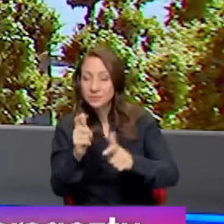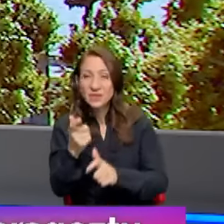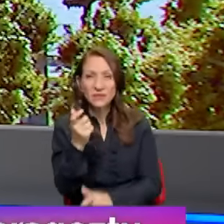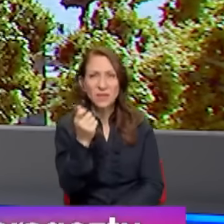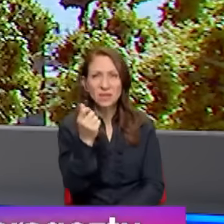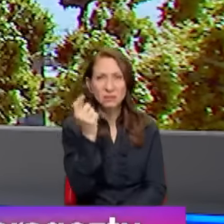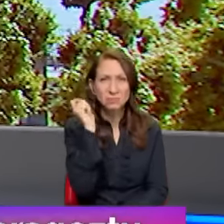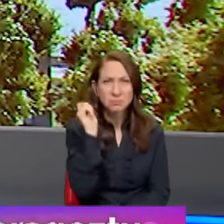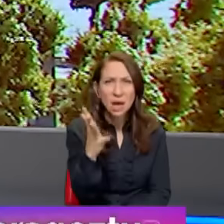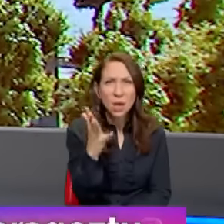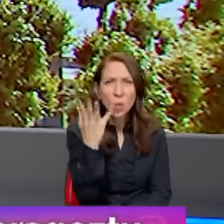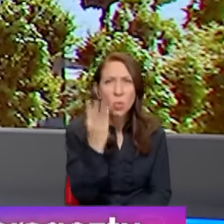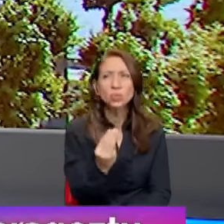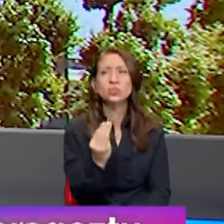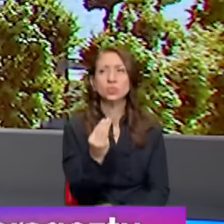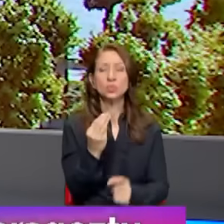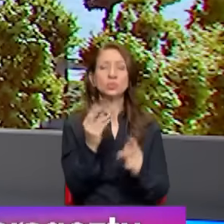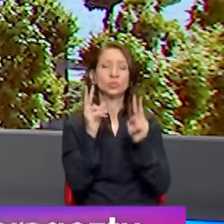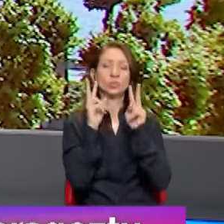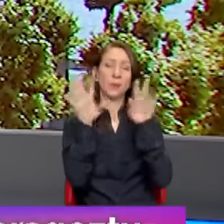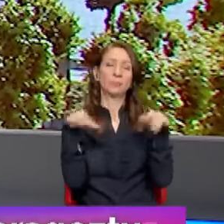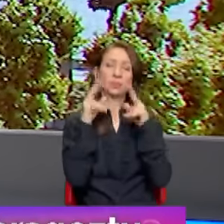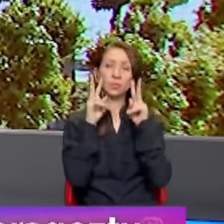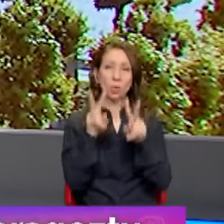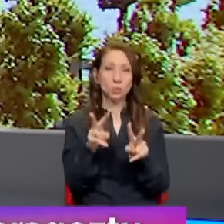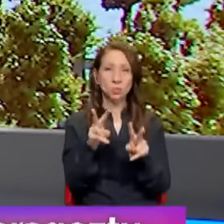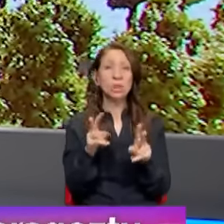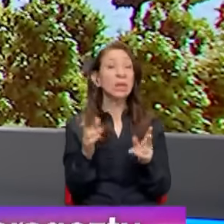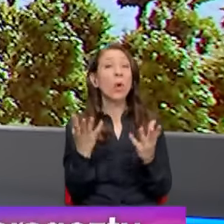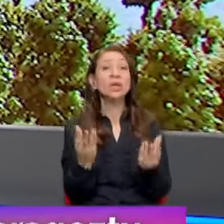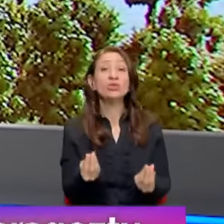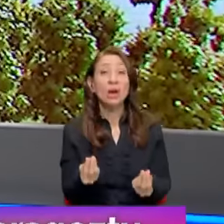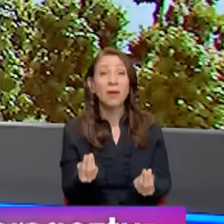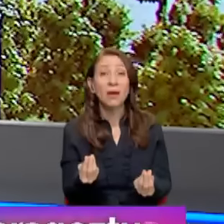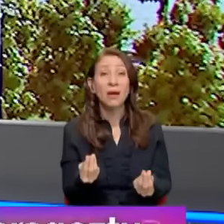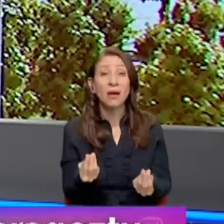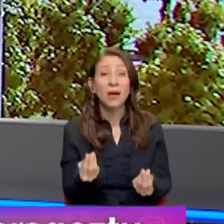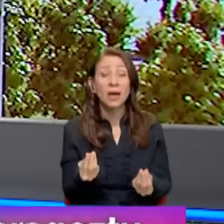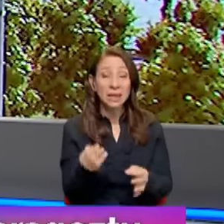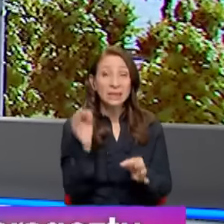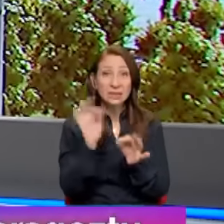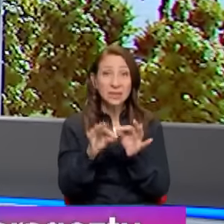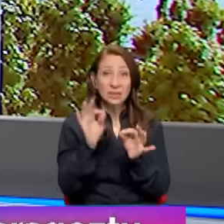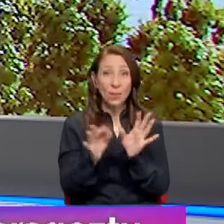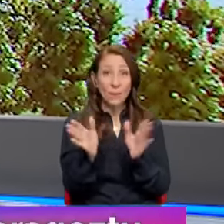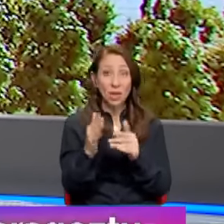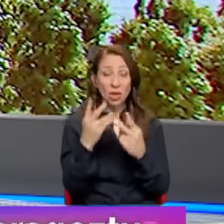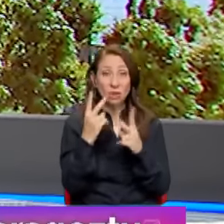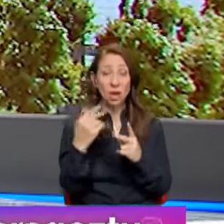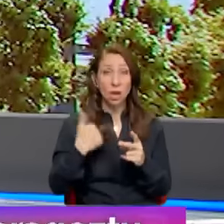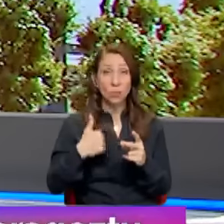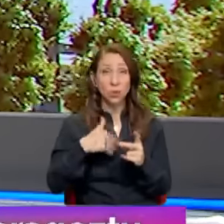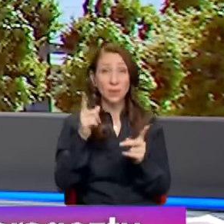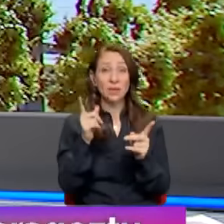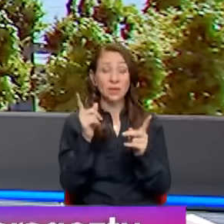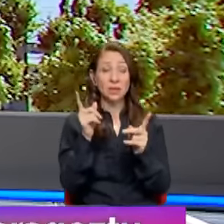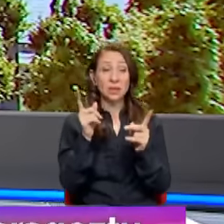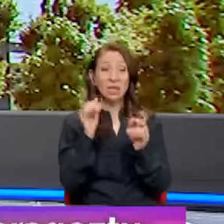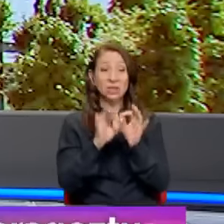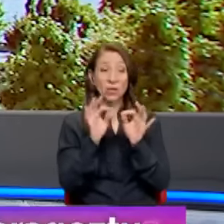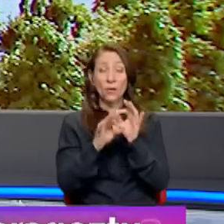kadar yukarıya doğru yuvarl hepimiz görüyoruz Peki ne olacak tasarruf paketi açıklandı kamuda Bir tasarruf paketi